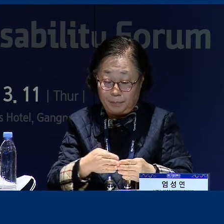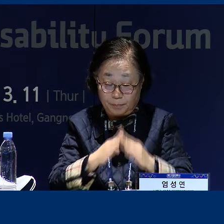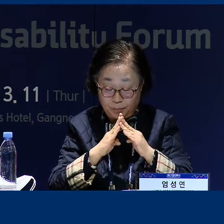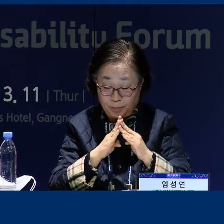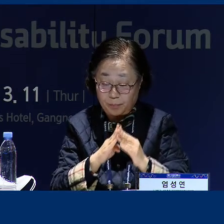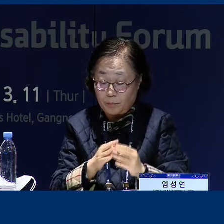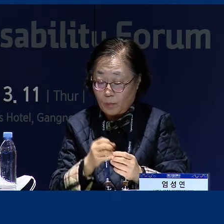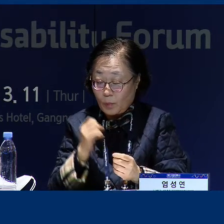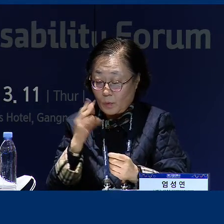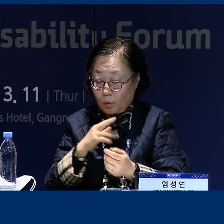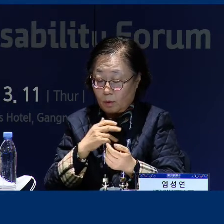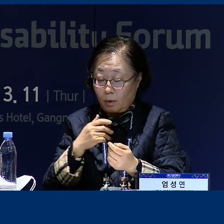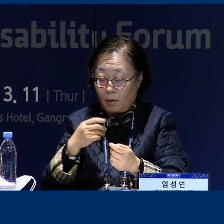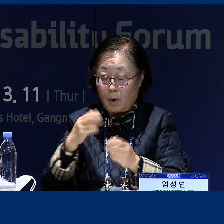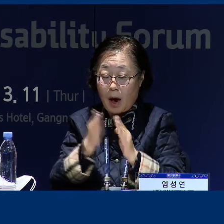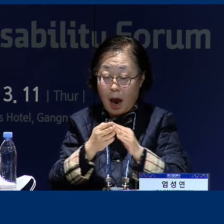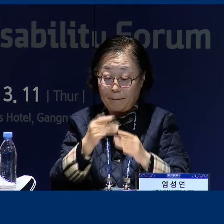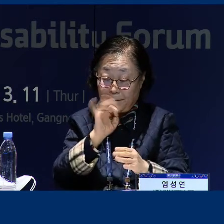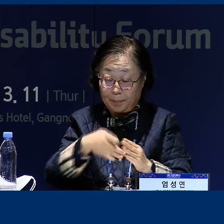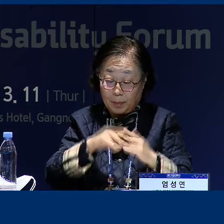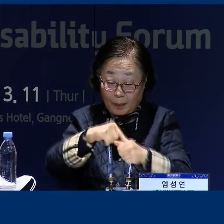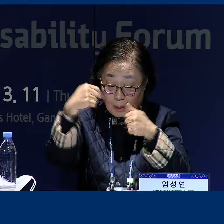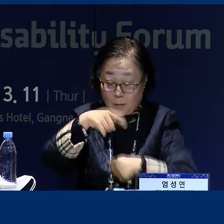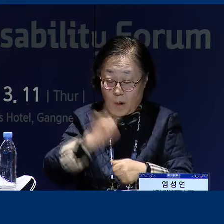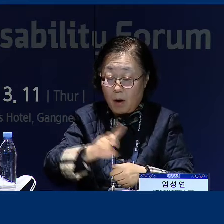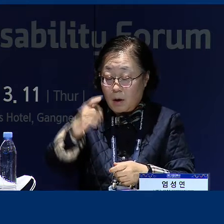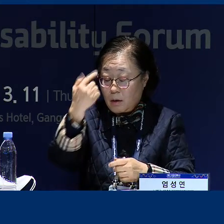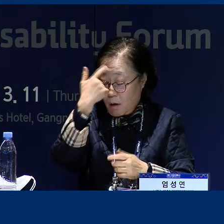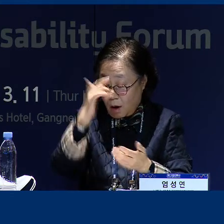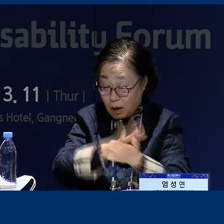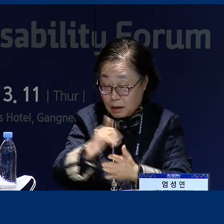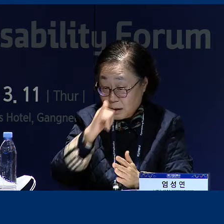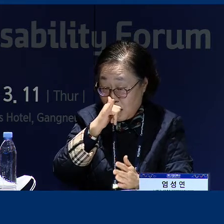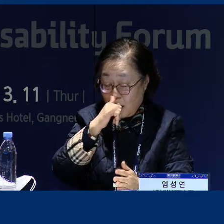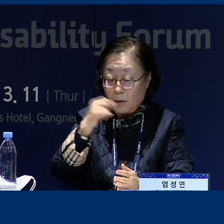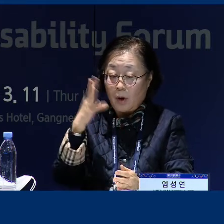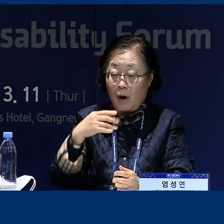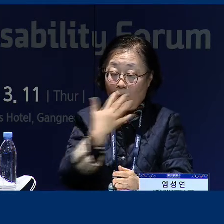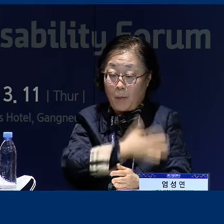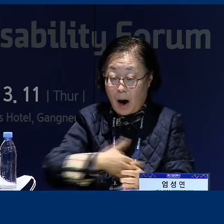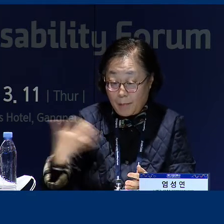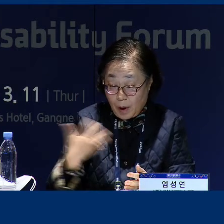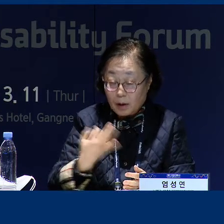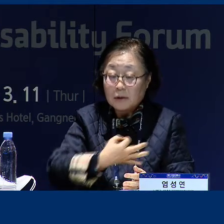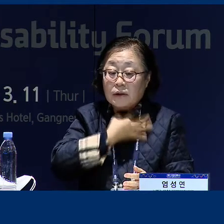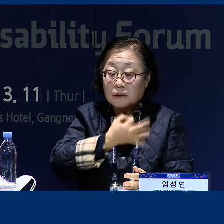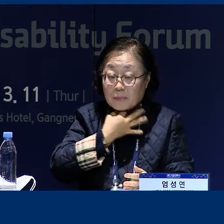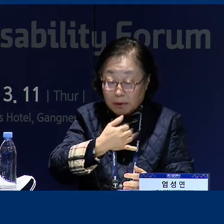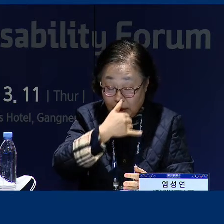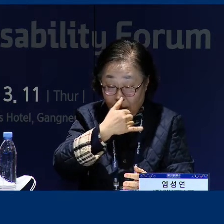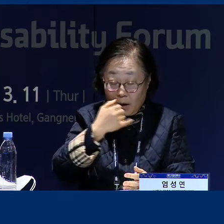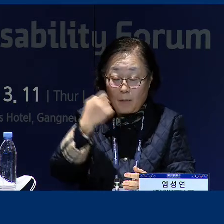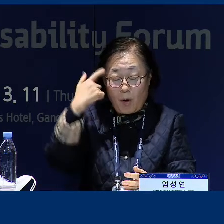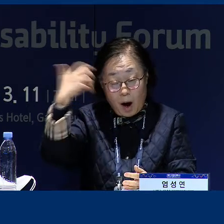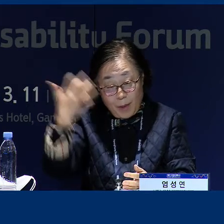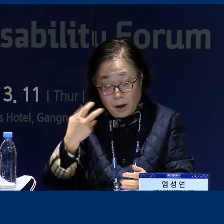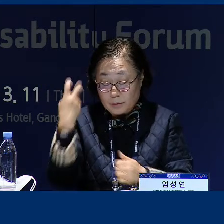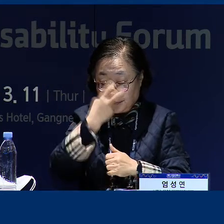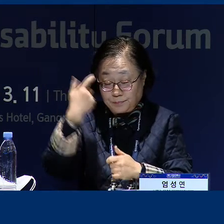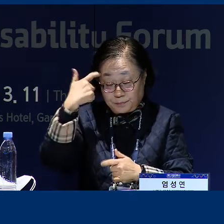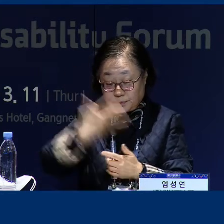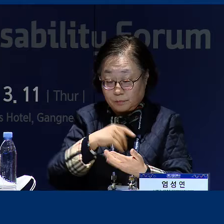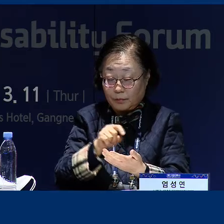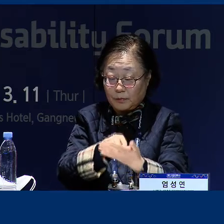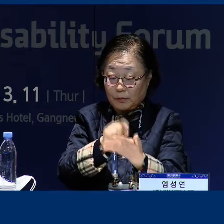개인적으로 앱을 설치하고 앱의 지시에 따라 체온을 재거나 자가 진단을 하는